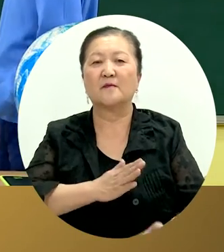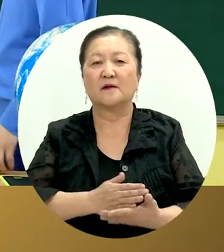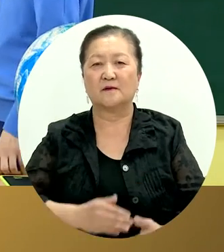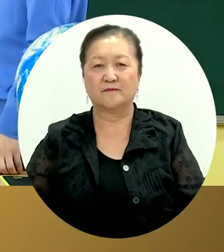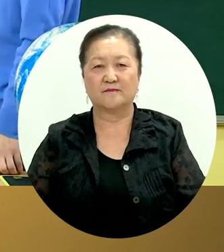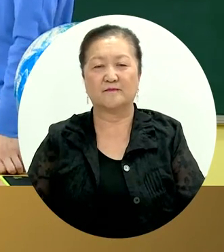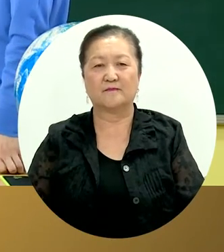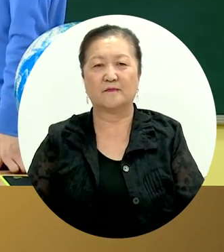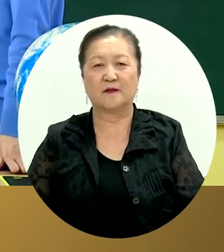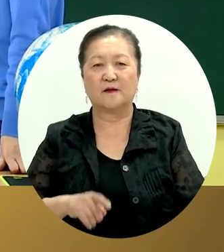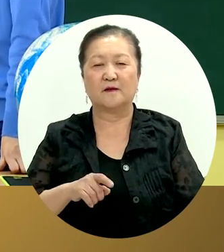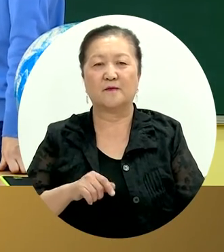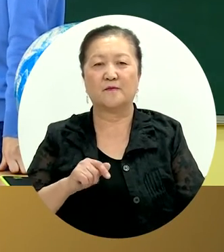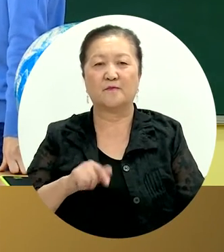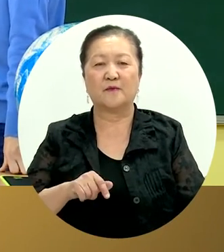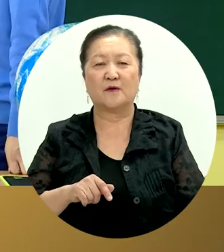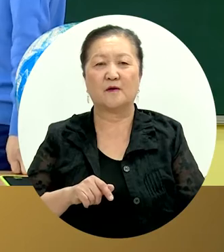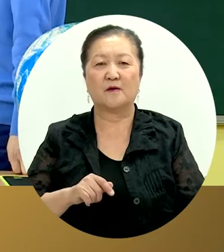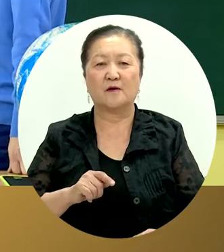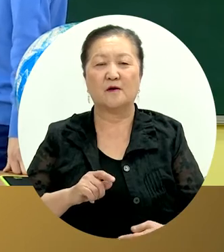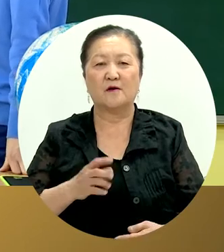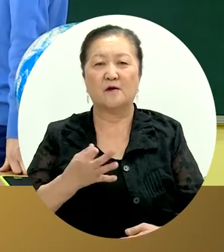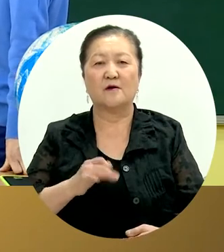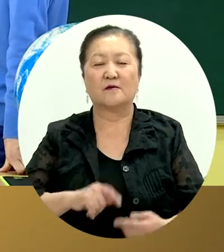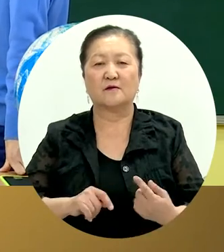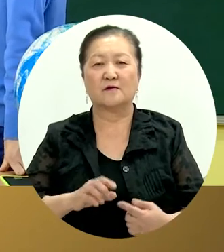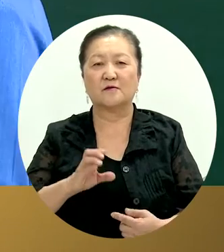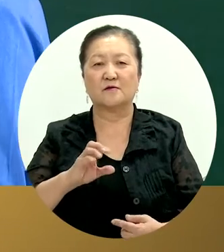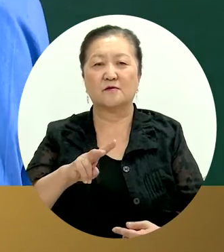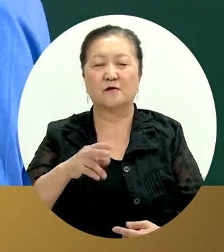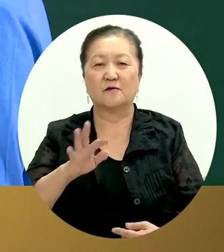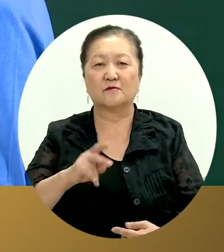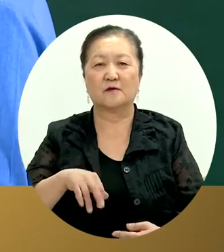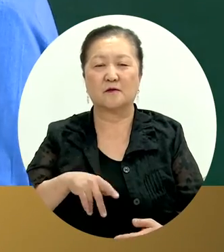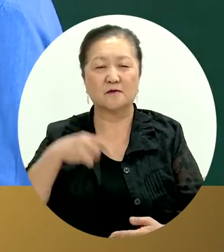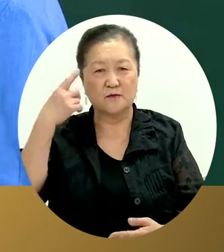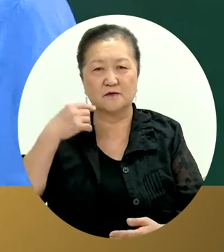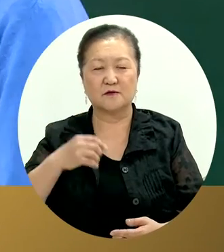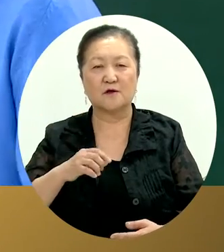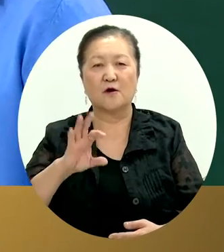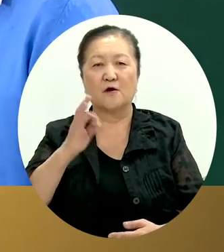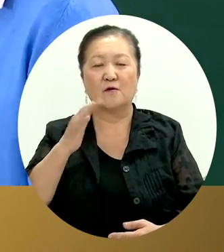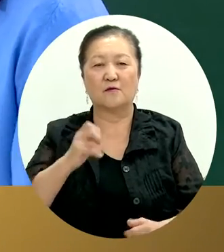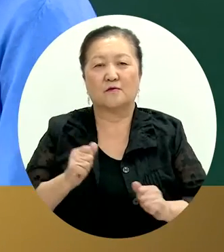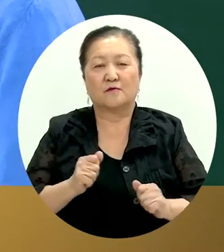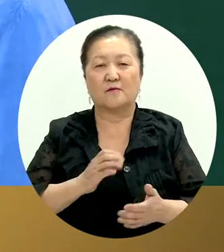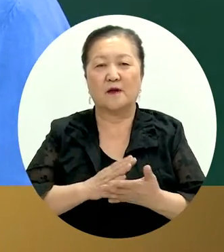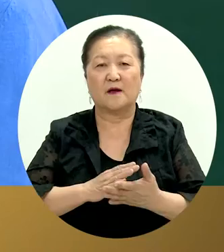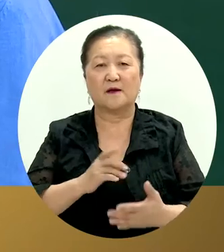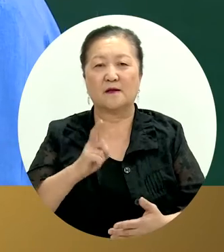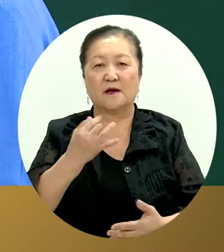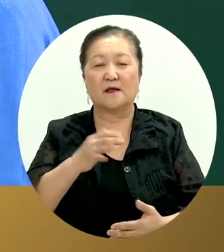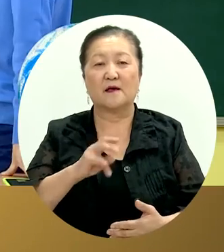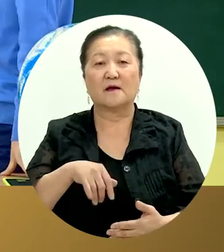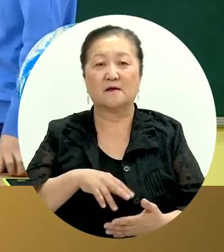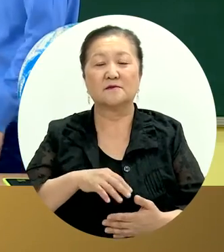уу. Би нэг ойроос Лондон явд юм уу гээд. Оо зайсан гоё. Тий, сая өвөл хайнаан явсан шүү дээ. Их сайхан